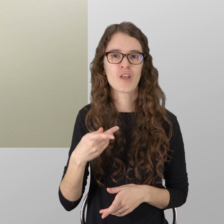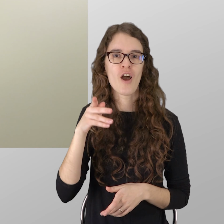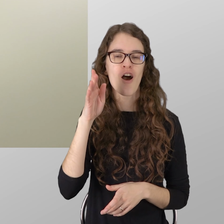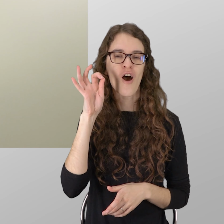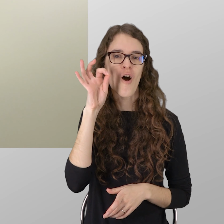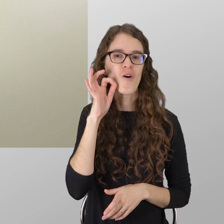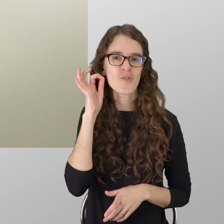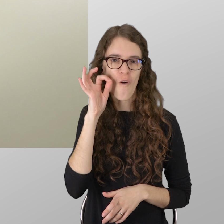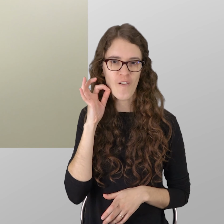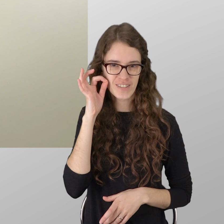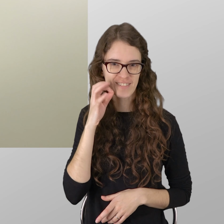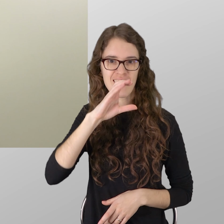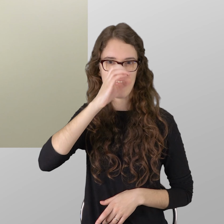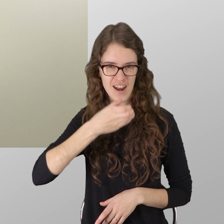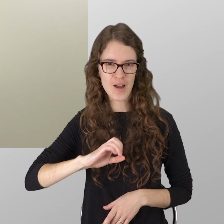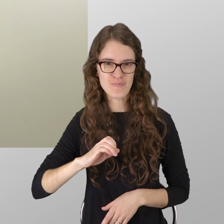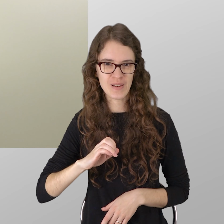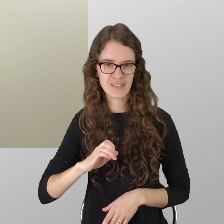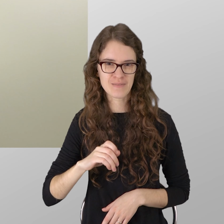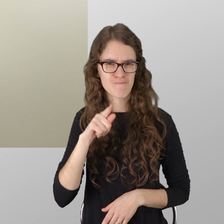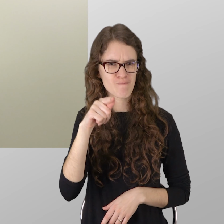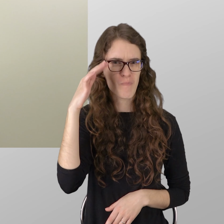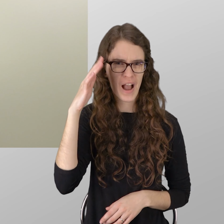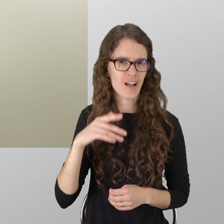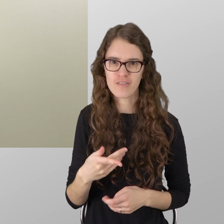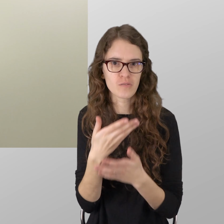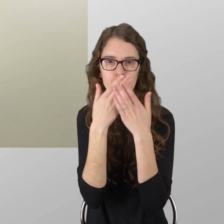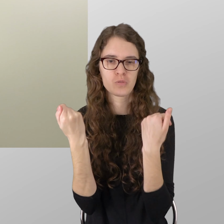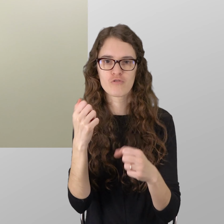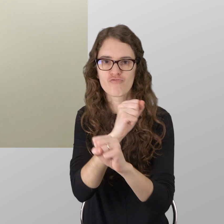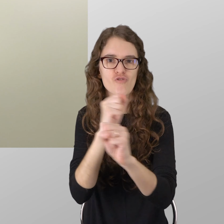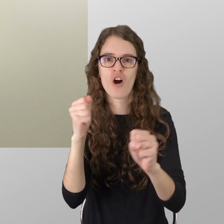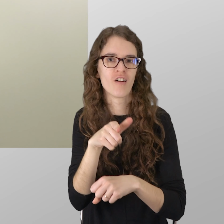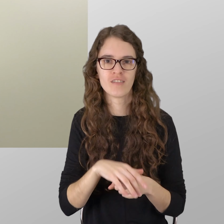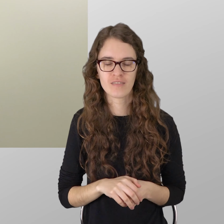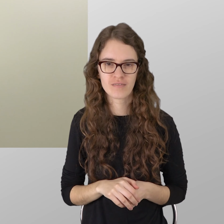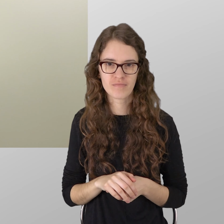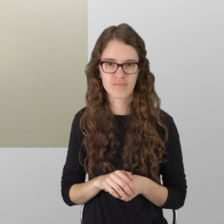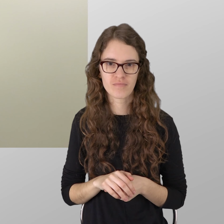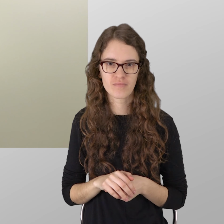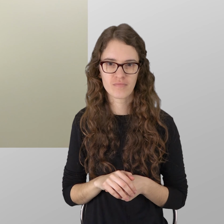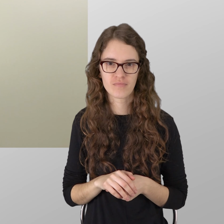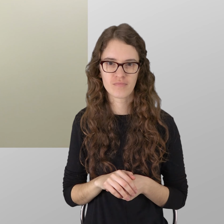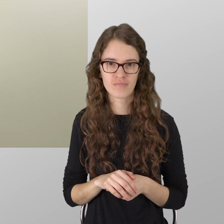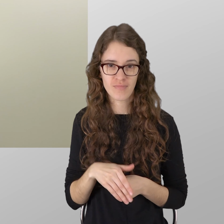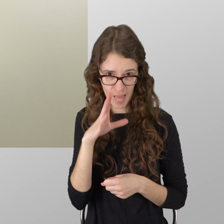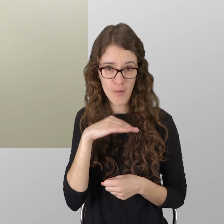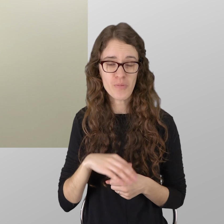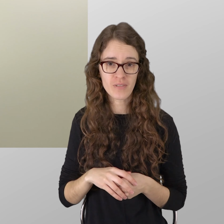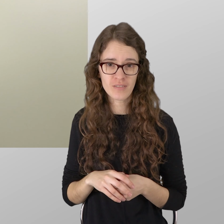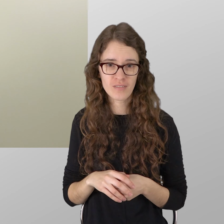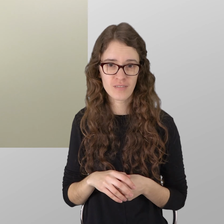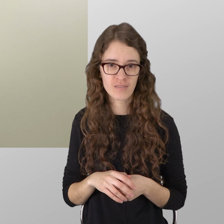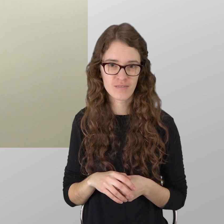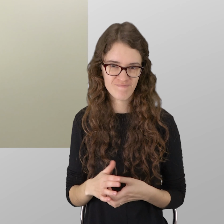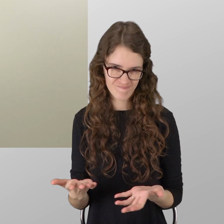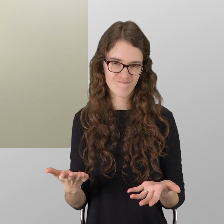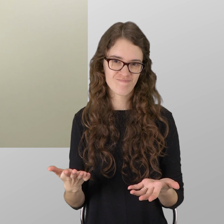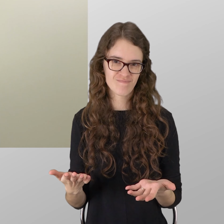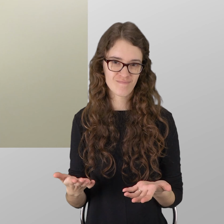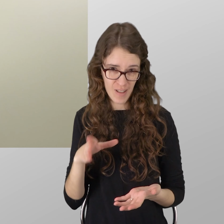pabandykite negalvot apie rožinį dramblį. Tiesiog imkit ir negalvokit. Kaip gavosi?